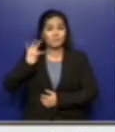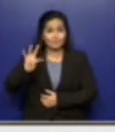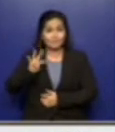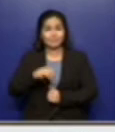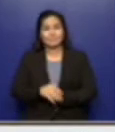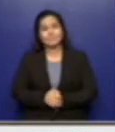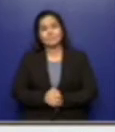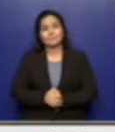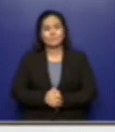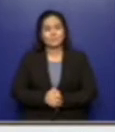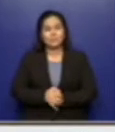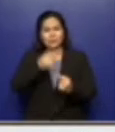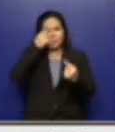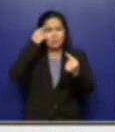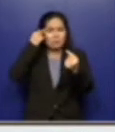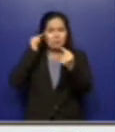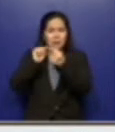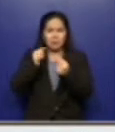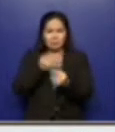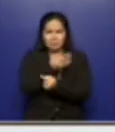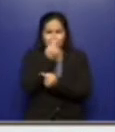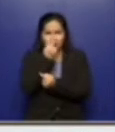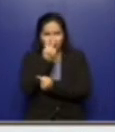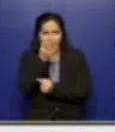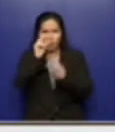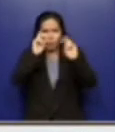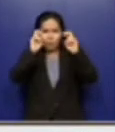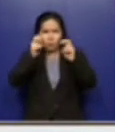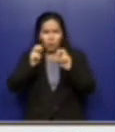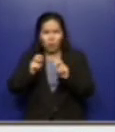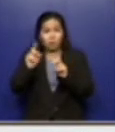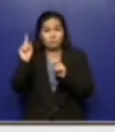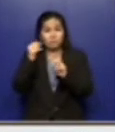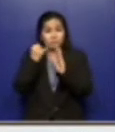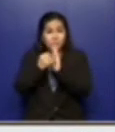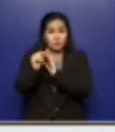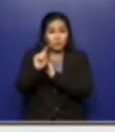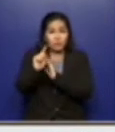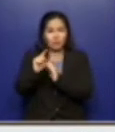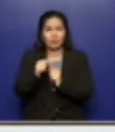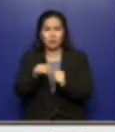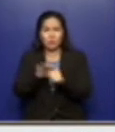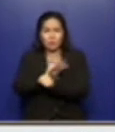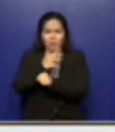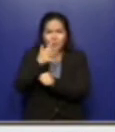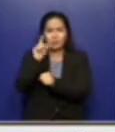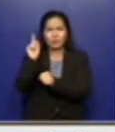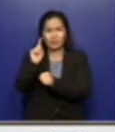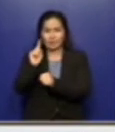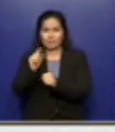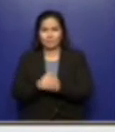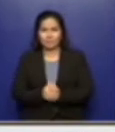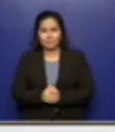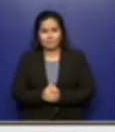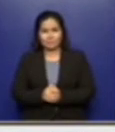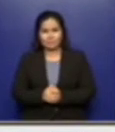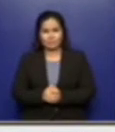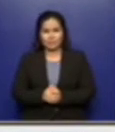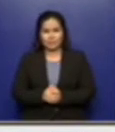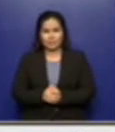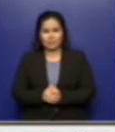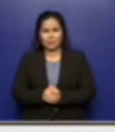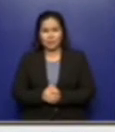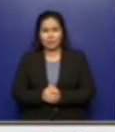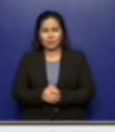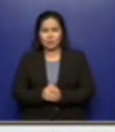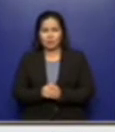2564เพื่อที่จะชี้ให้เห็นถึงประเด็นในข้อบกพร่องที่เราเองไม่สามารถที่จะให้การสนับสนุ